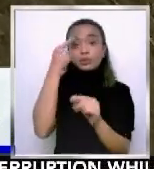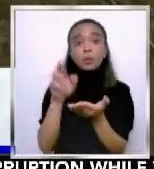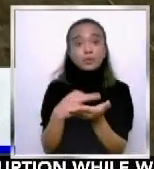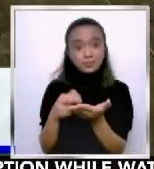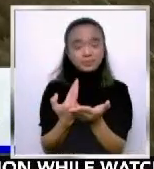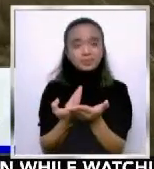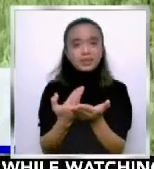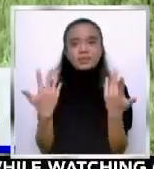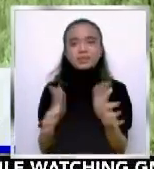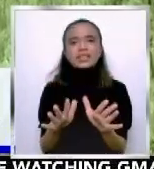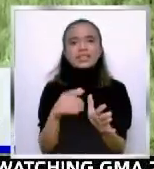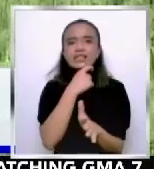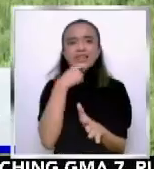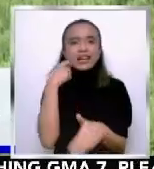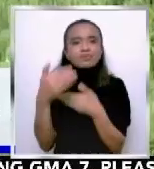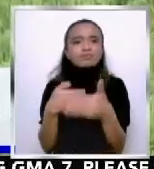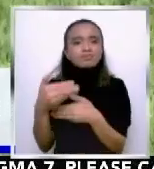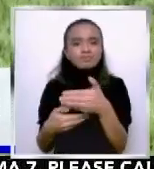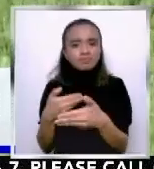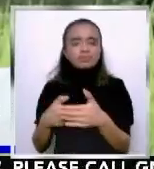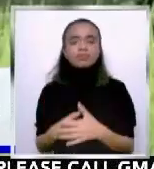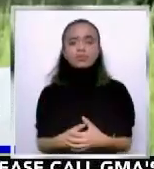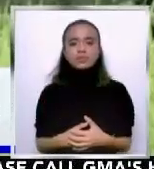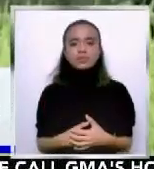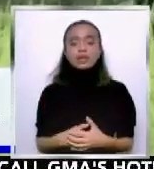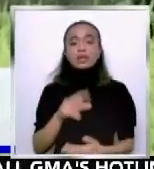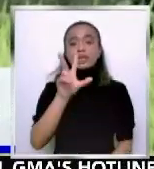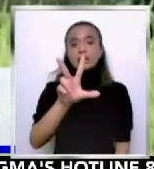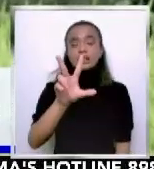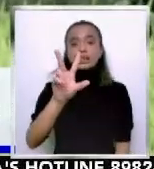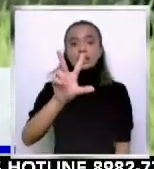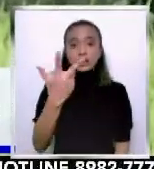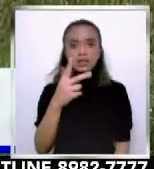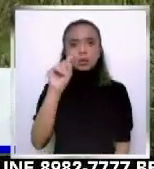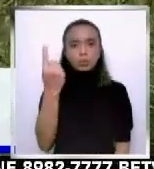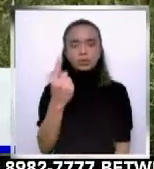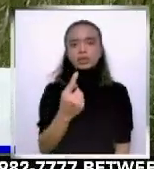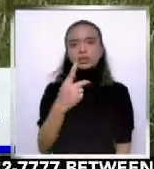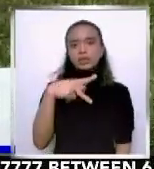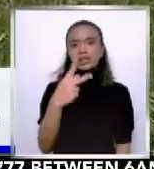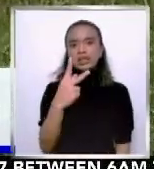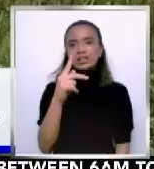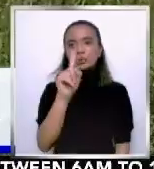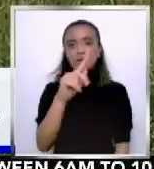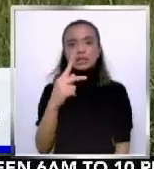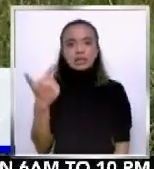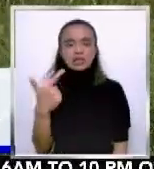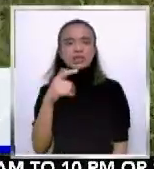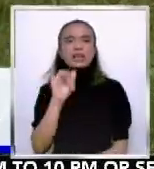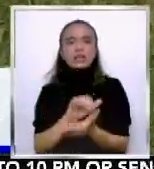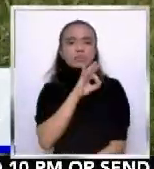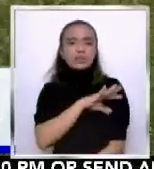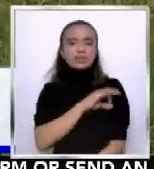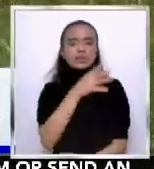sa drying process. Lumalabas din umanong hanggang 3 piso lang kada kilo ang kita ng mga magsasaka, bagay na bitin umano sa mahal ng